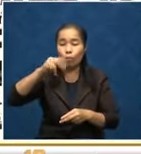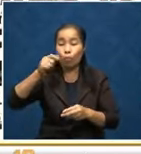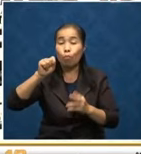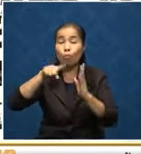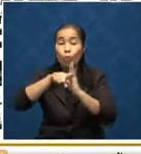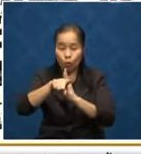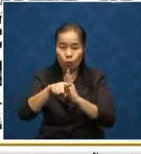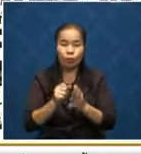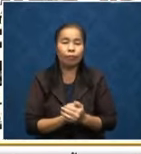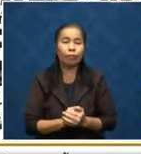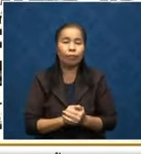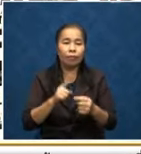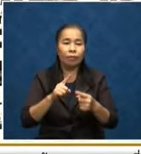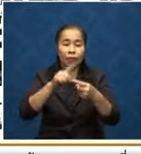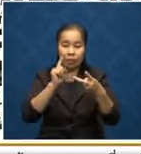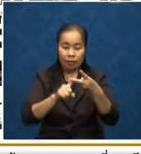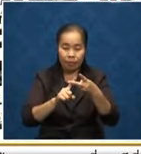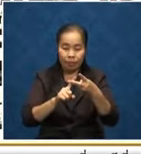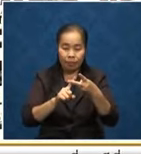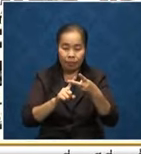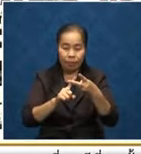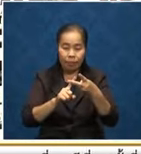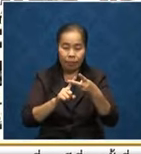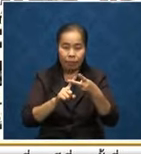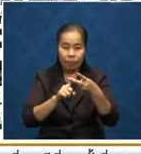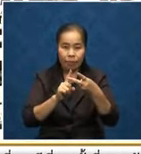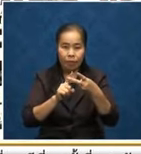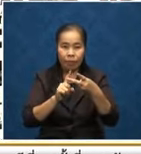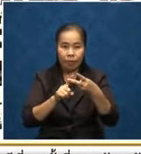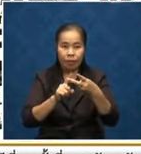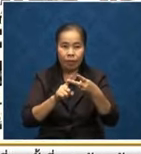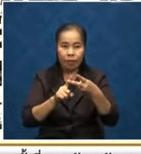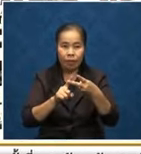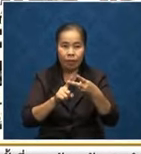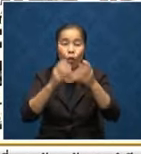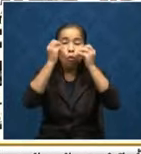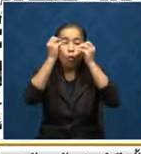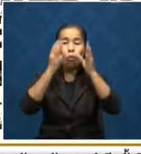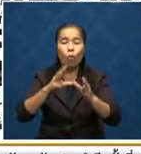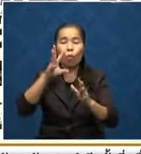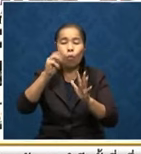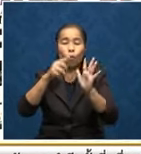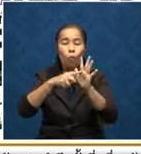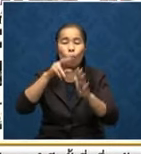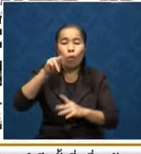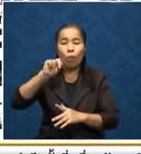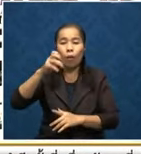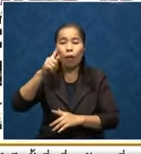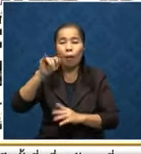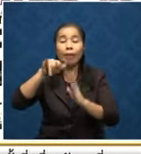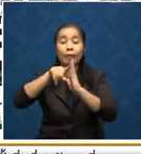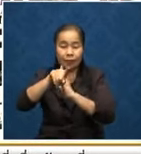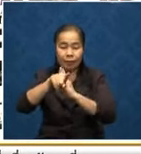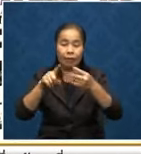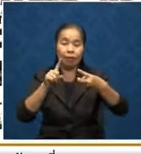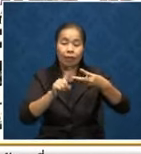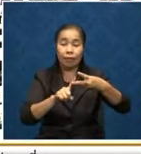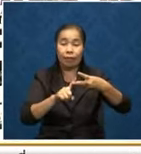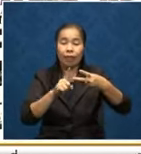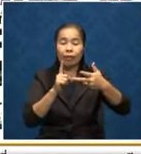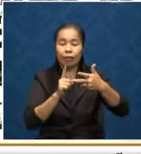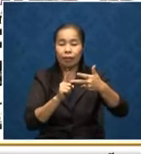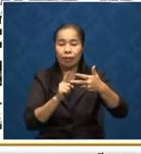ฒิแล้วก็ท่านต่อไปก็ท่านครูมานิตสังพุ่มครับท่านต่อไปก็เ